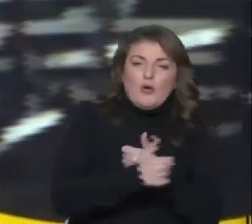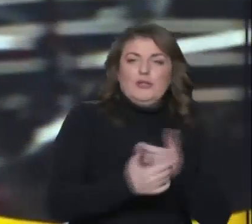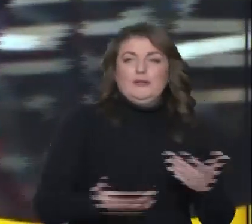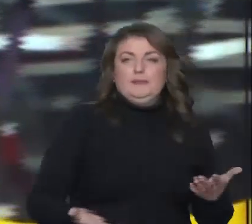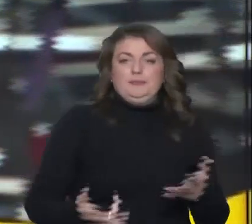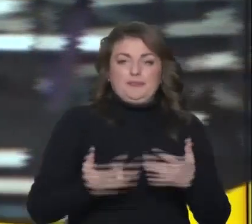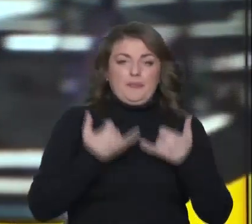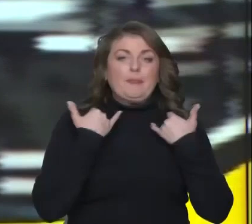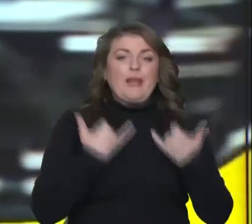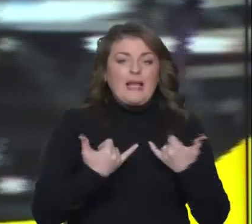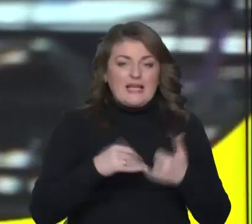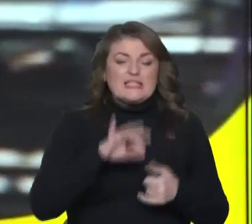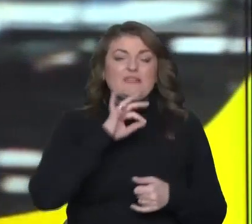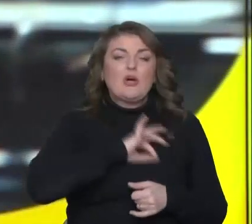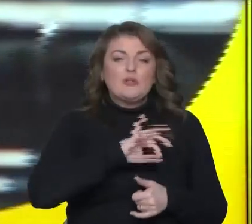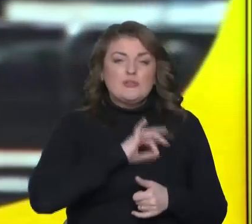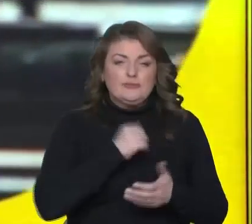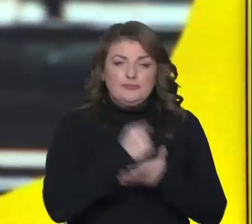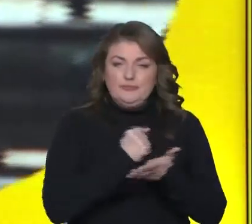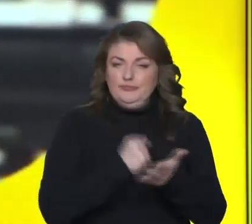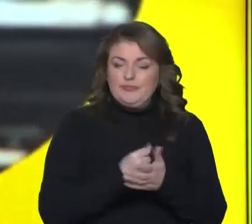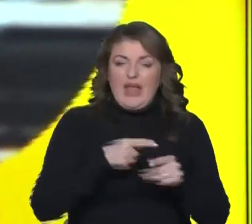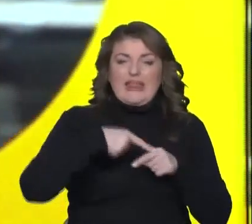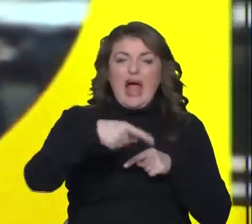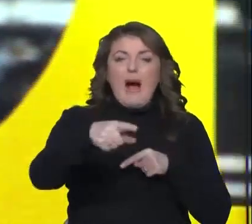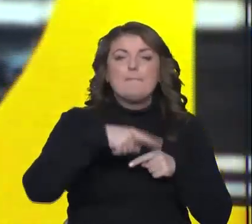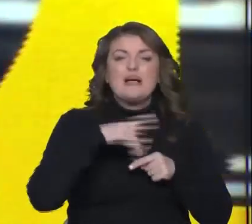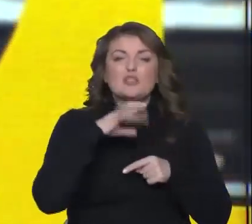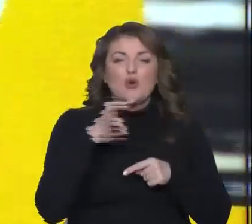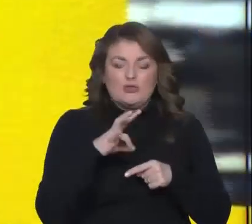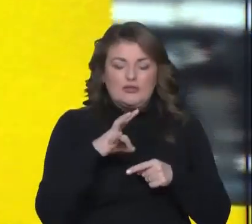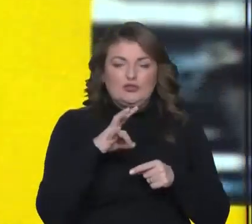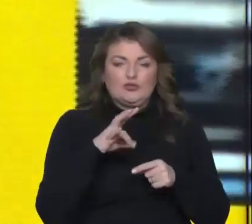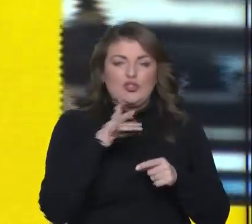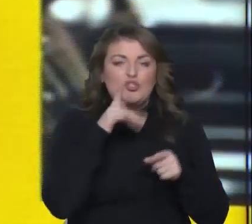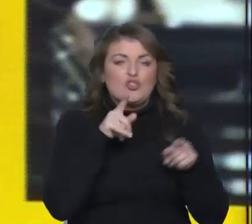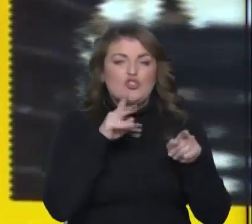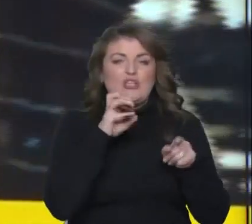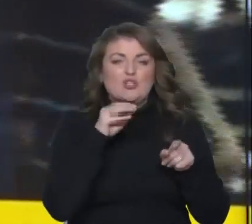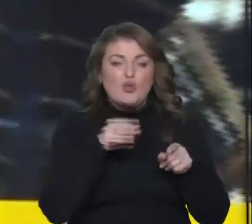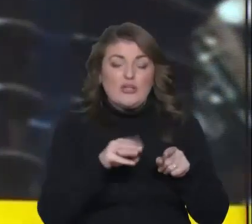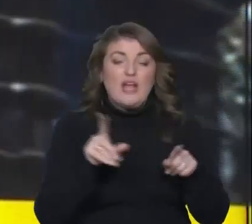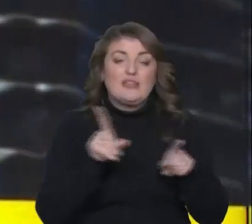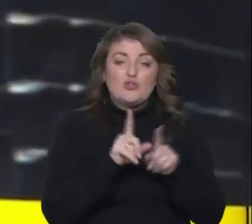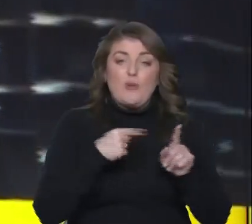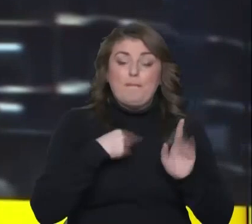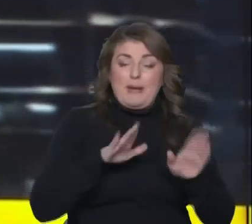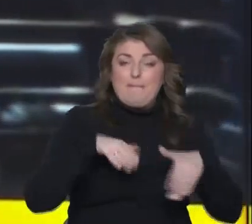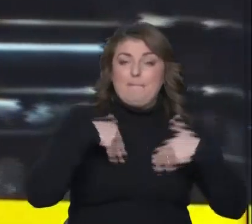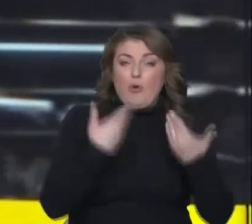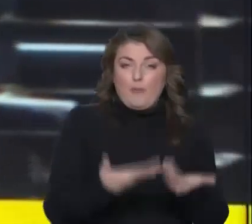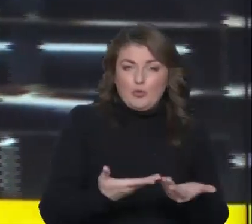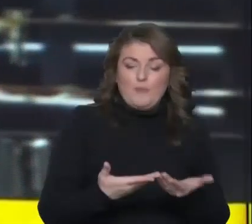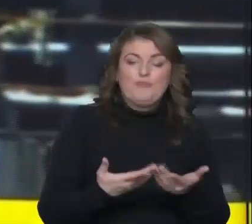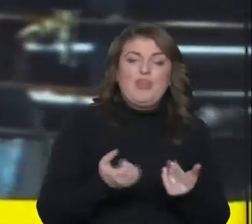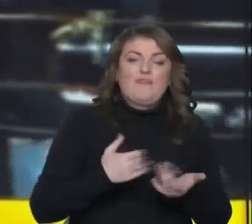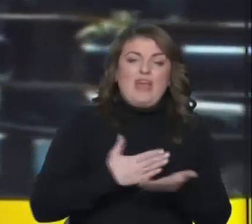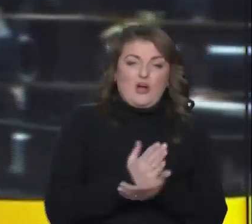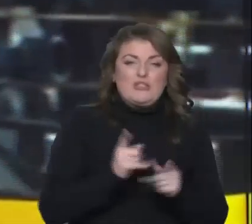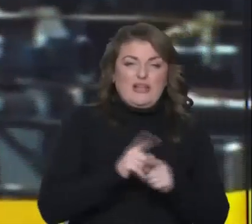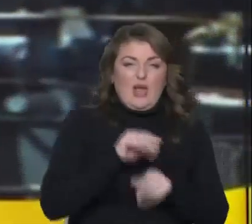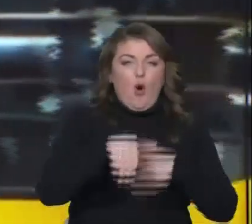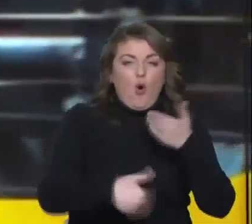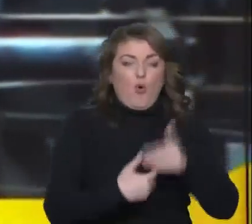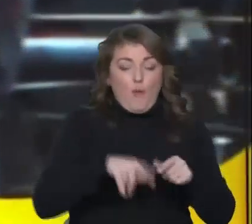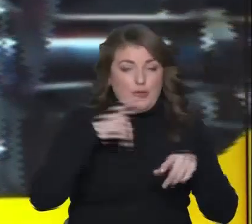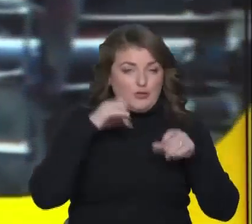Ну, наразі використовуються стандартні діапазони частот. І насправді те, що пропонуємо в якості окопних рішень